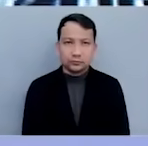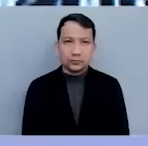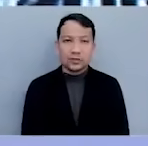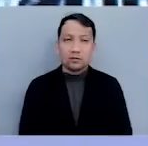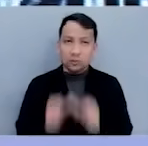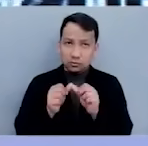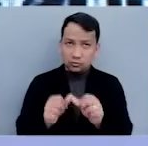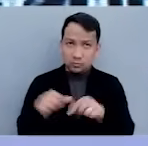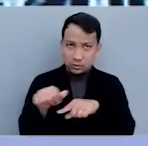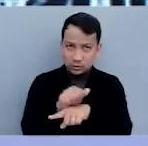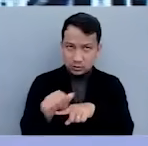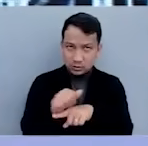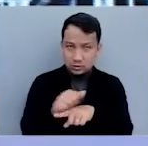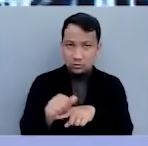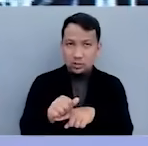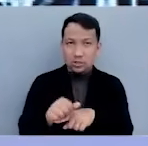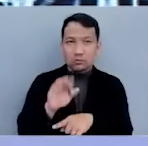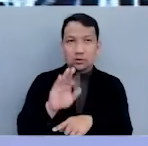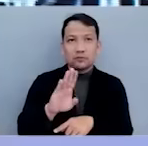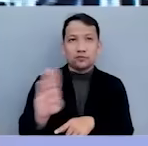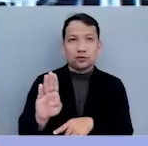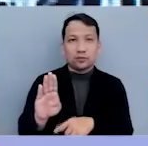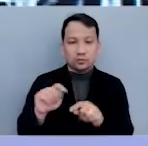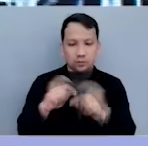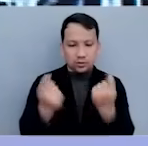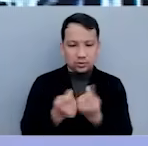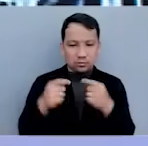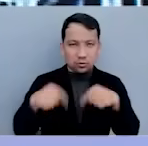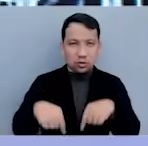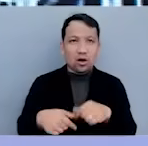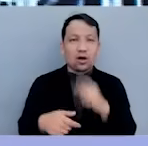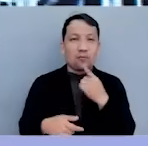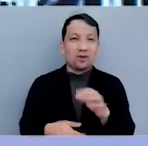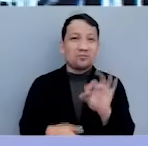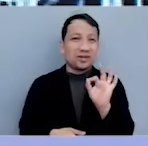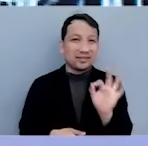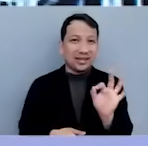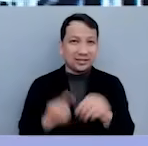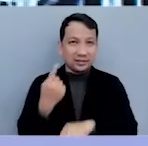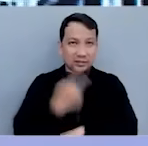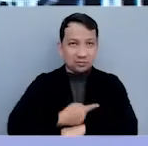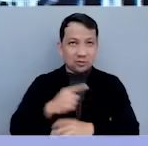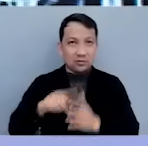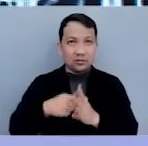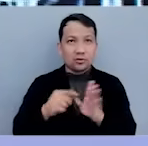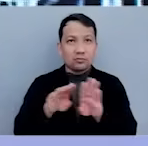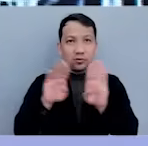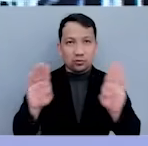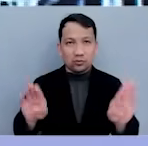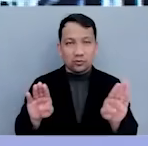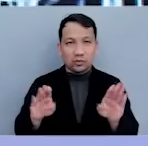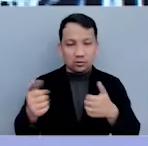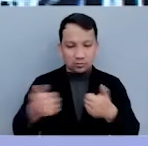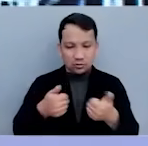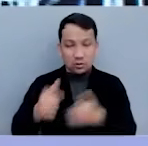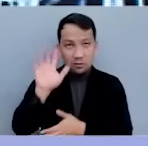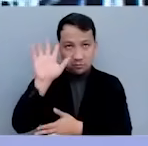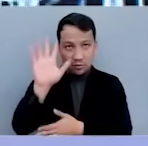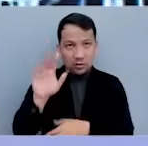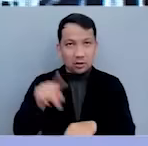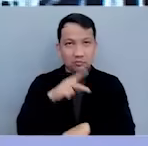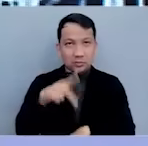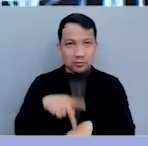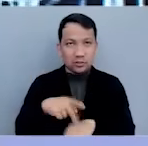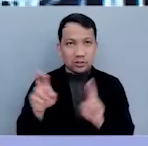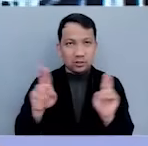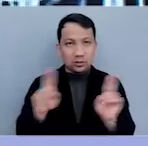Puspusan na ang training ng mga FIBA World Cup teams dahil siyam na araw na lang bago magbukas ang tournament. Handa na rin ang Pilipinas para